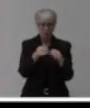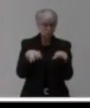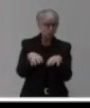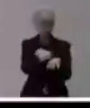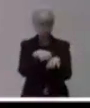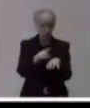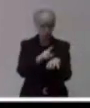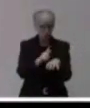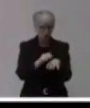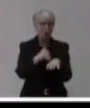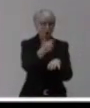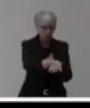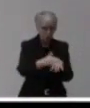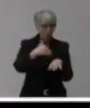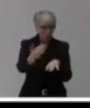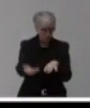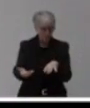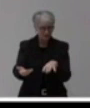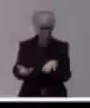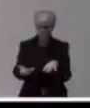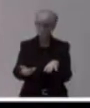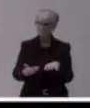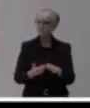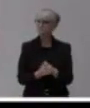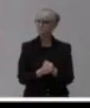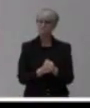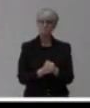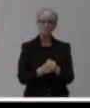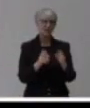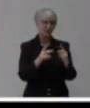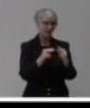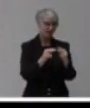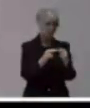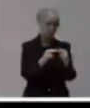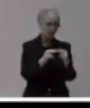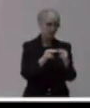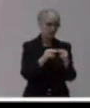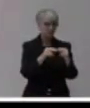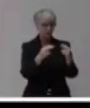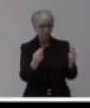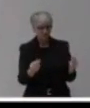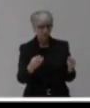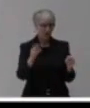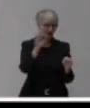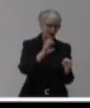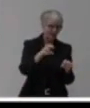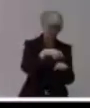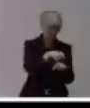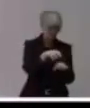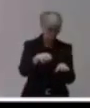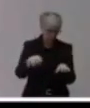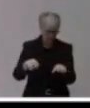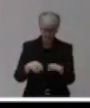che è il mandato delle leggi nazionali e regionali originarie.